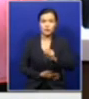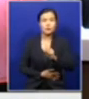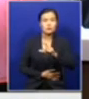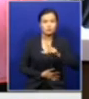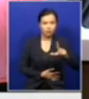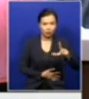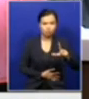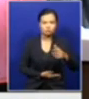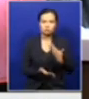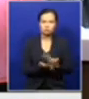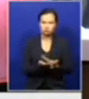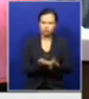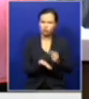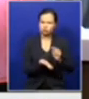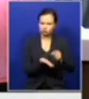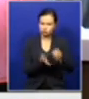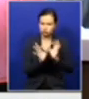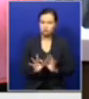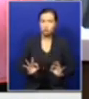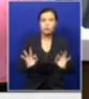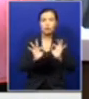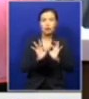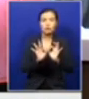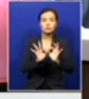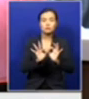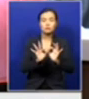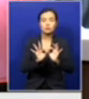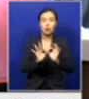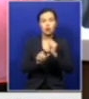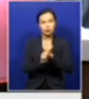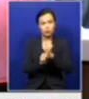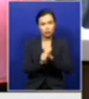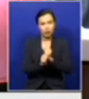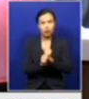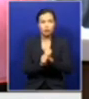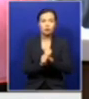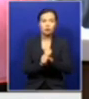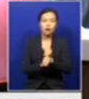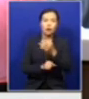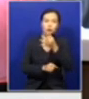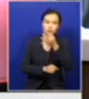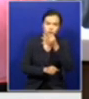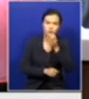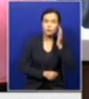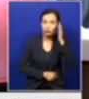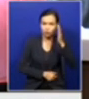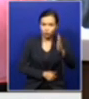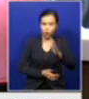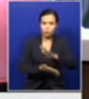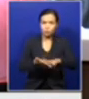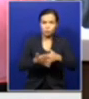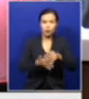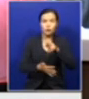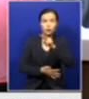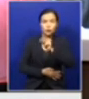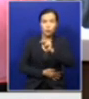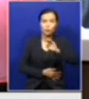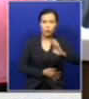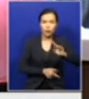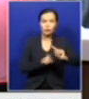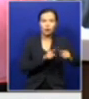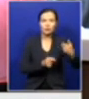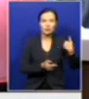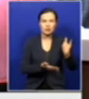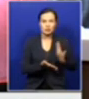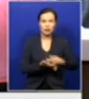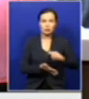ถือเป็นเงินก้อนสำคัญนะคะเพราะว่าต้องใช้ในการสร้างงานสร้างอนาคตค่ะแล้วก็เป็นการทำนโยบายที่ยากกว่าการแจกเงิน